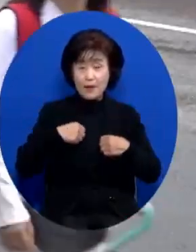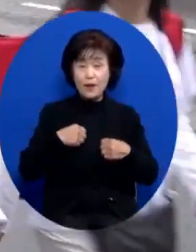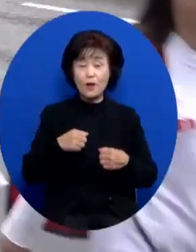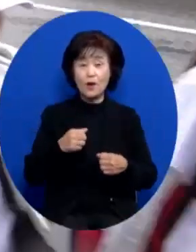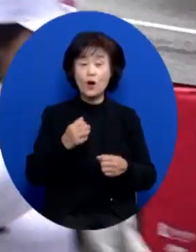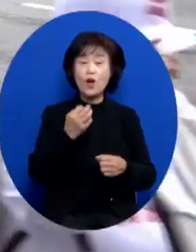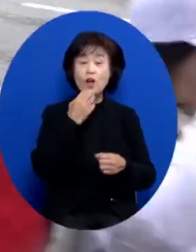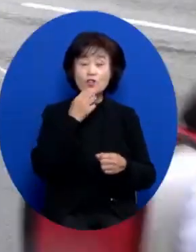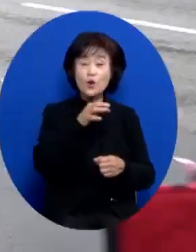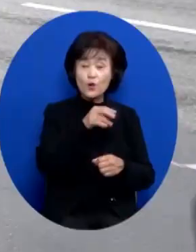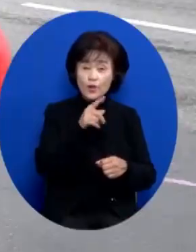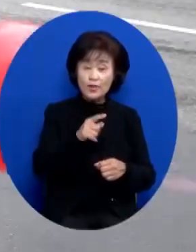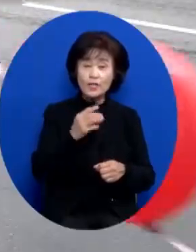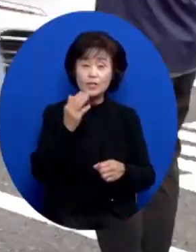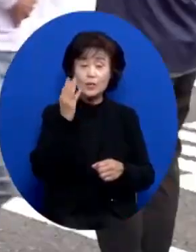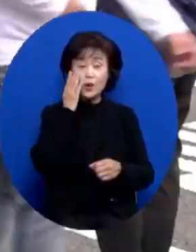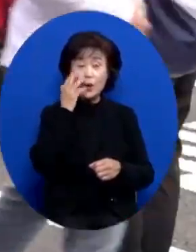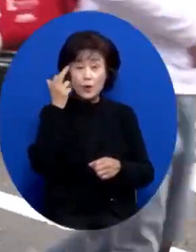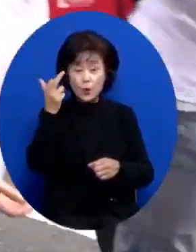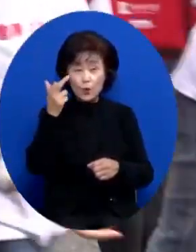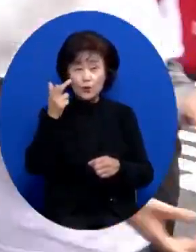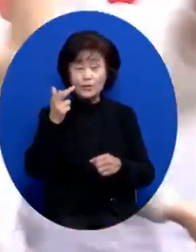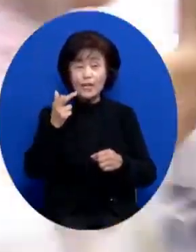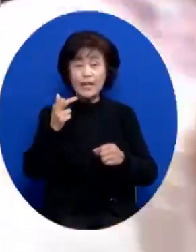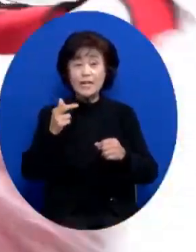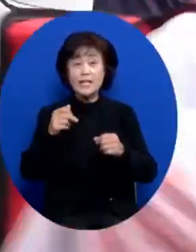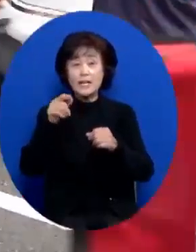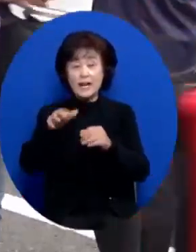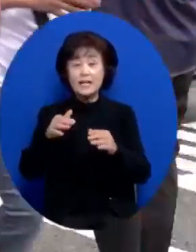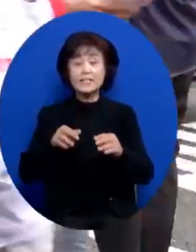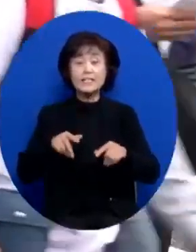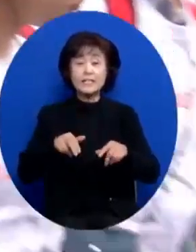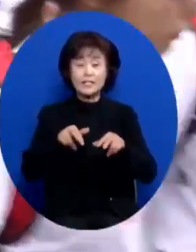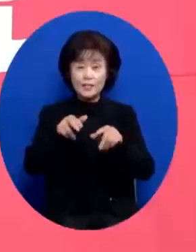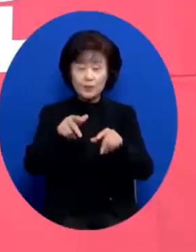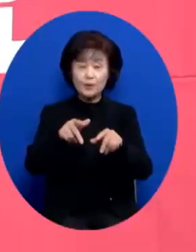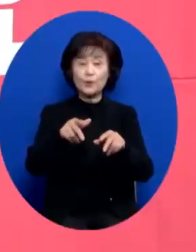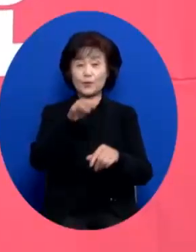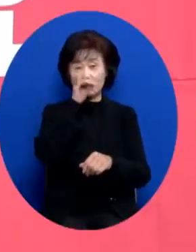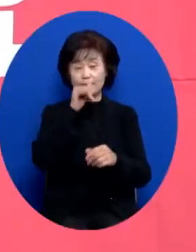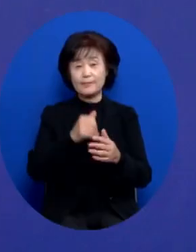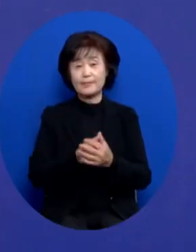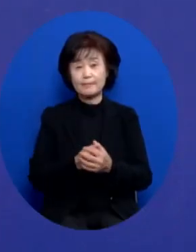용산 가족공원까지 걸으며 선한 양심을 깨우도록 시민들을 독려했습니다.